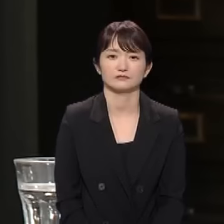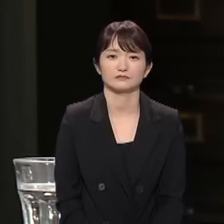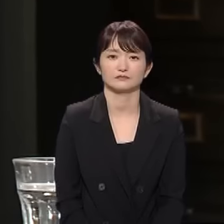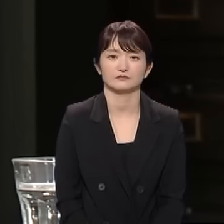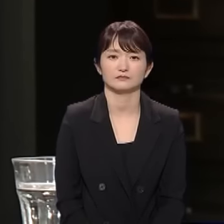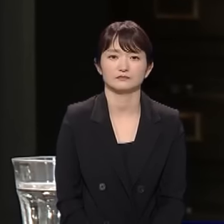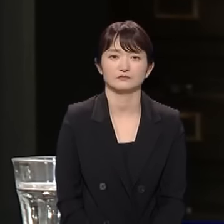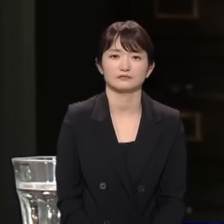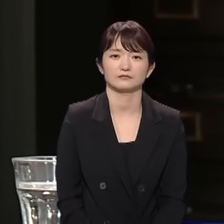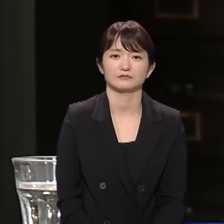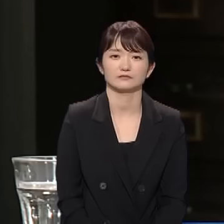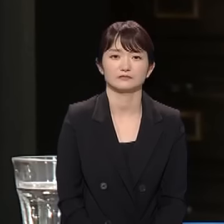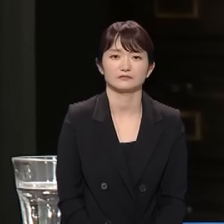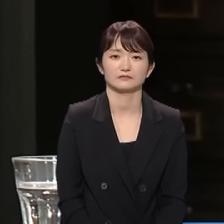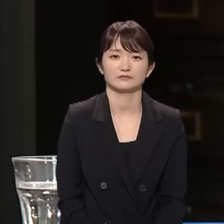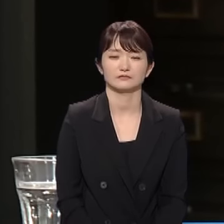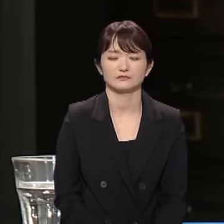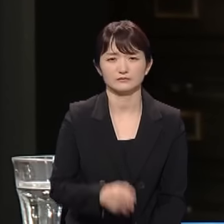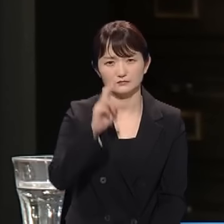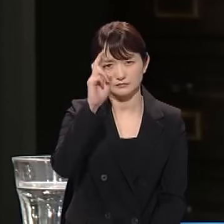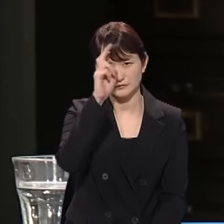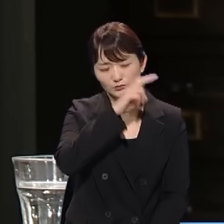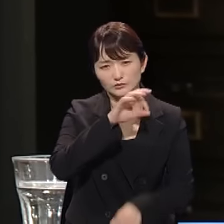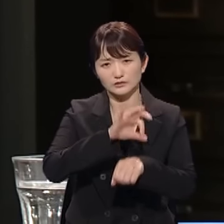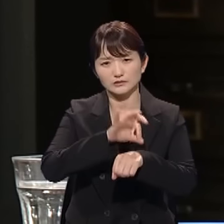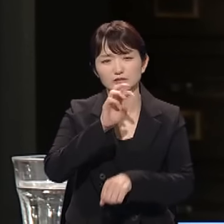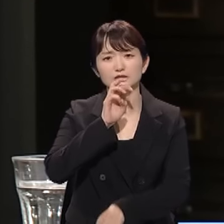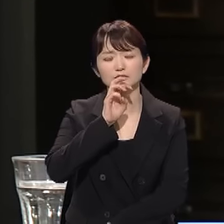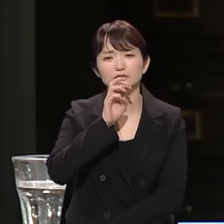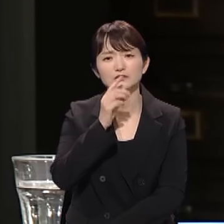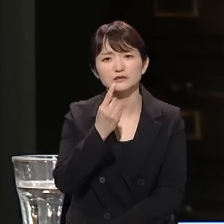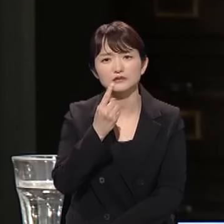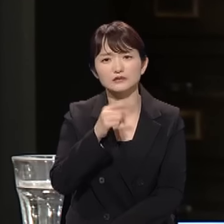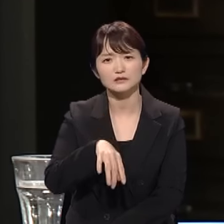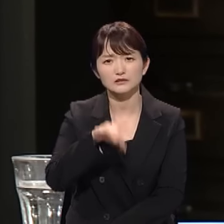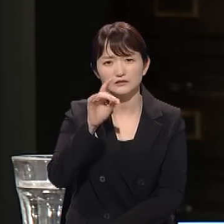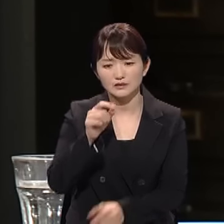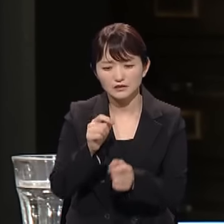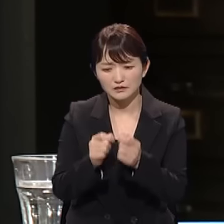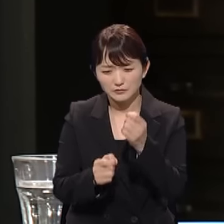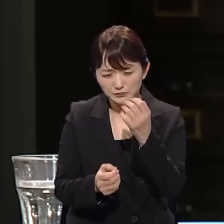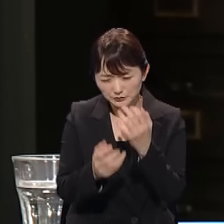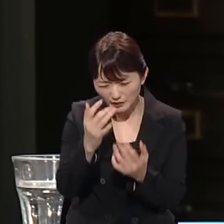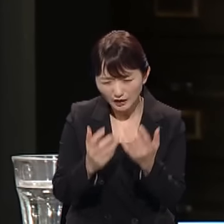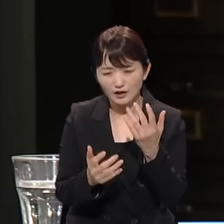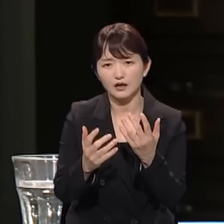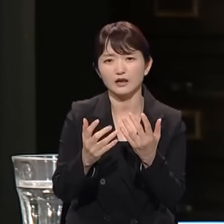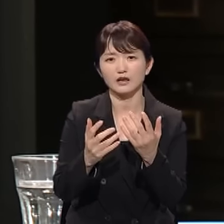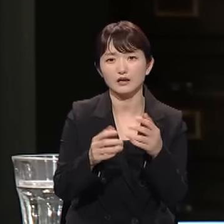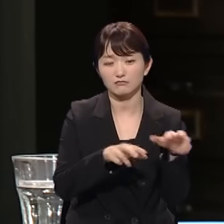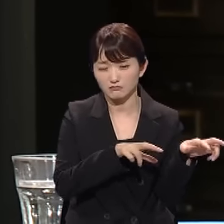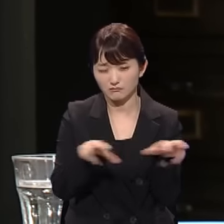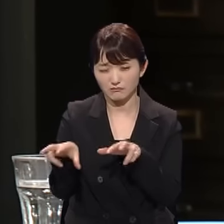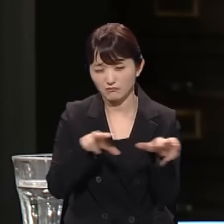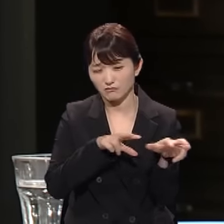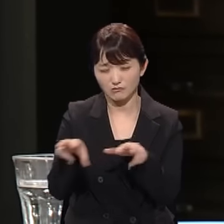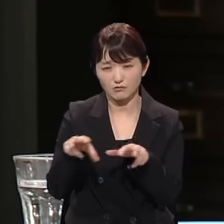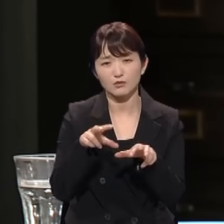예, 정말 오전 10시 반 31분에 첫 발화가 시작이 돼서 속보가